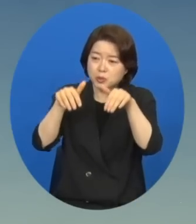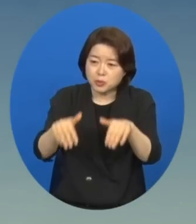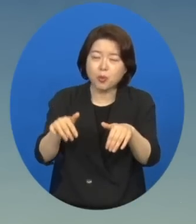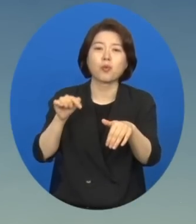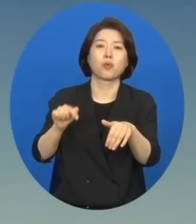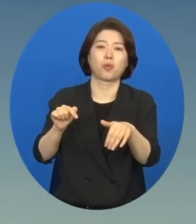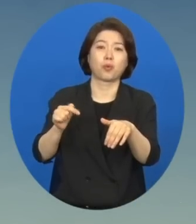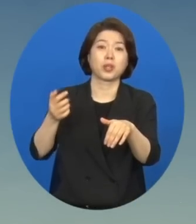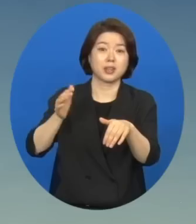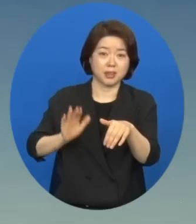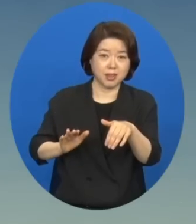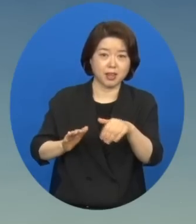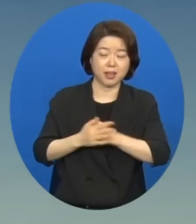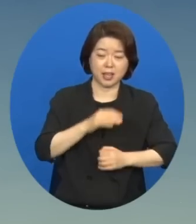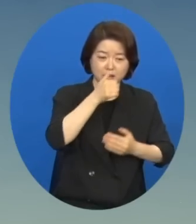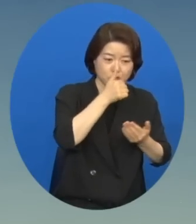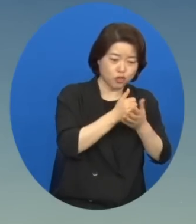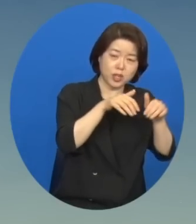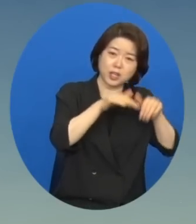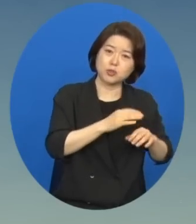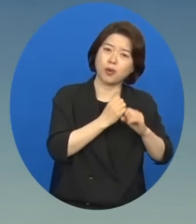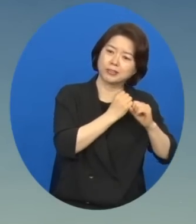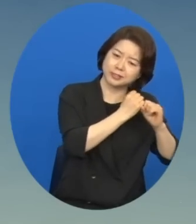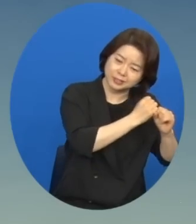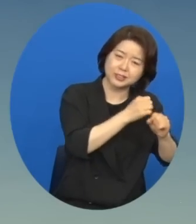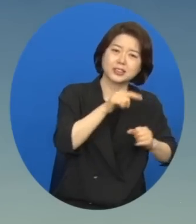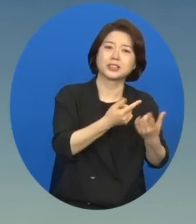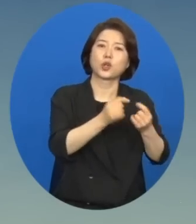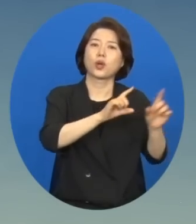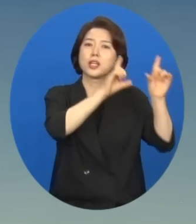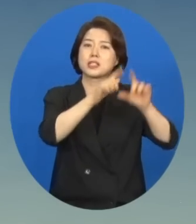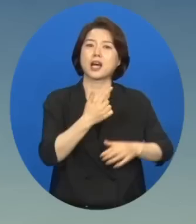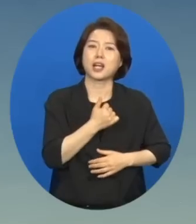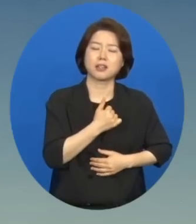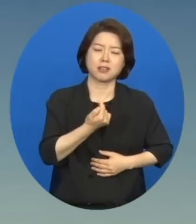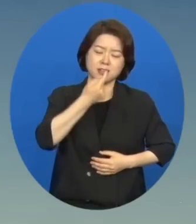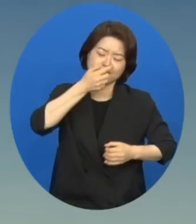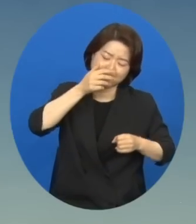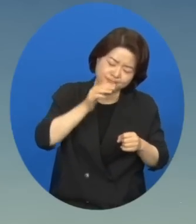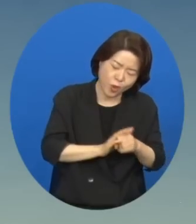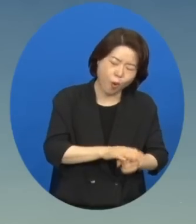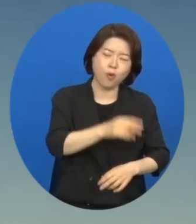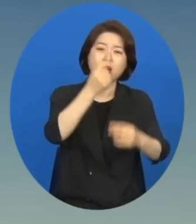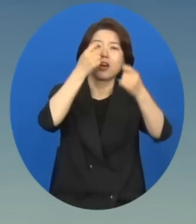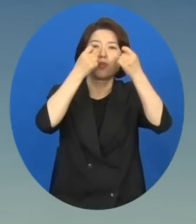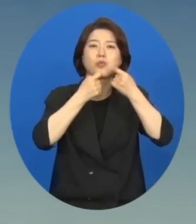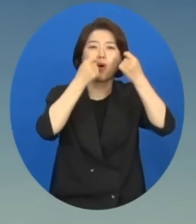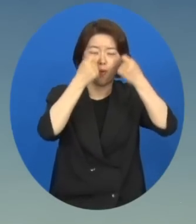하면서 죄의 종노릇하며 그렇게 살았던 게 억울해서 울었고,